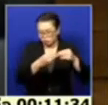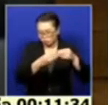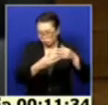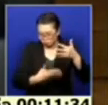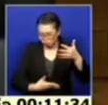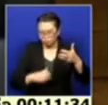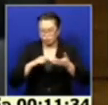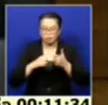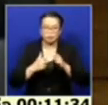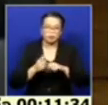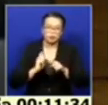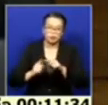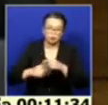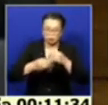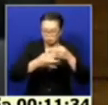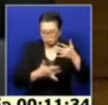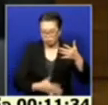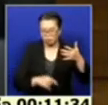สัตว์ศักดิ์สิทธิ์เนี่ยนะครับ